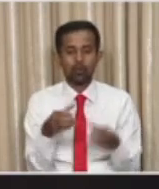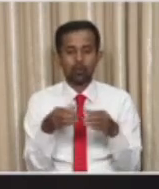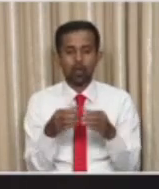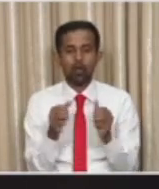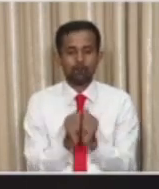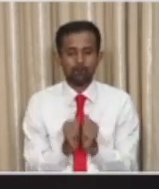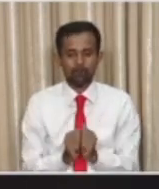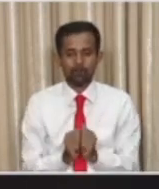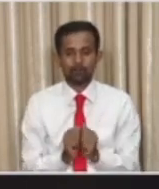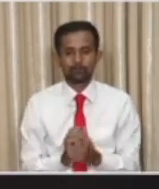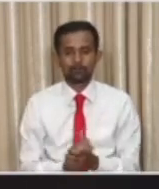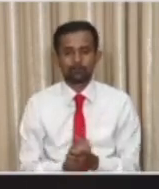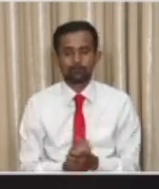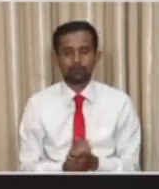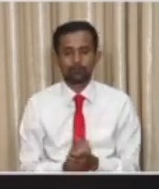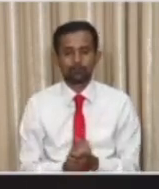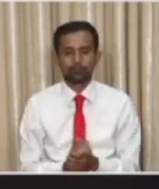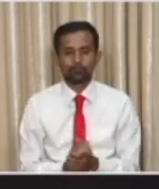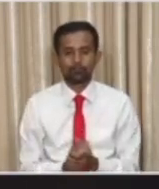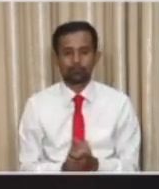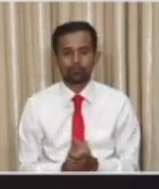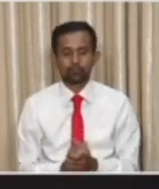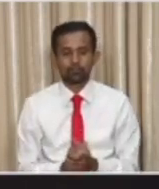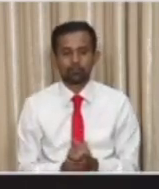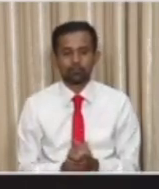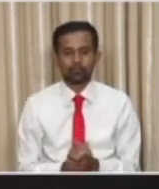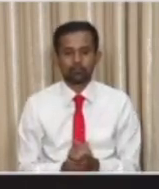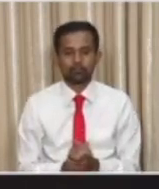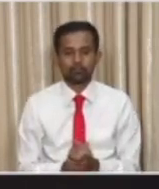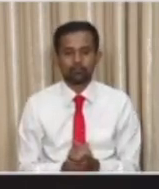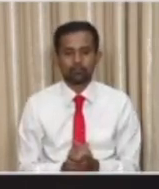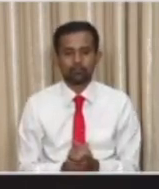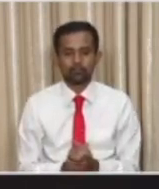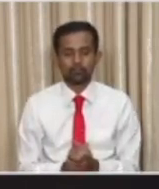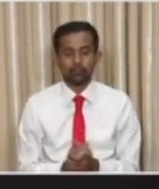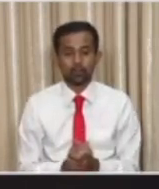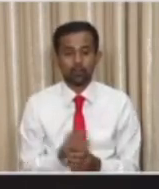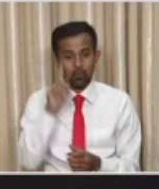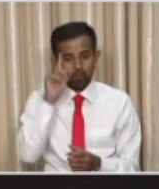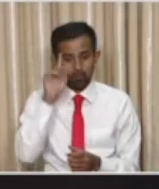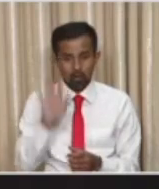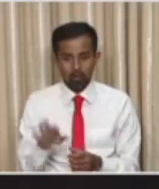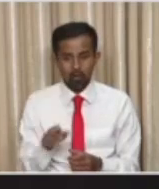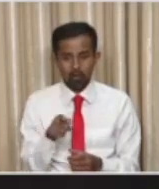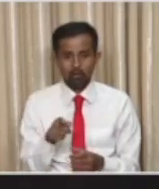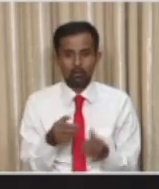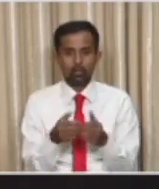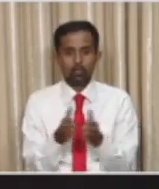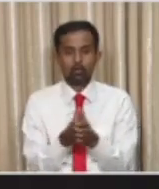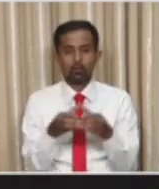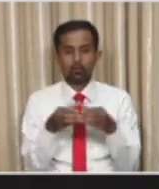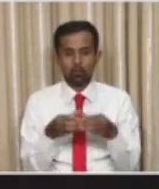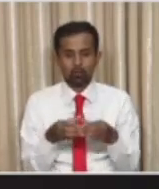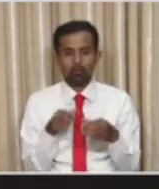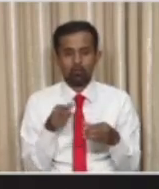කරලා තියෙන්නේ කියලා. ඒ නිසා මේ පිහිටන්නට බලාපොරොත්තු වෙන ස්වාධීන